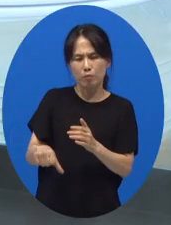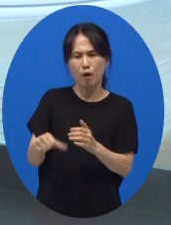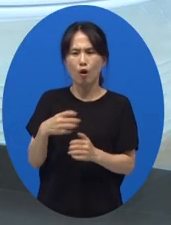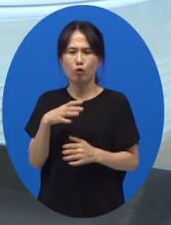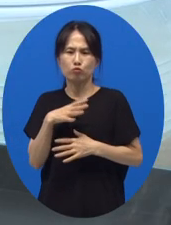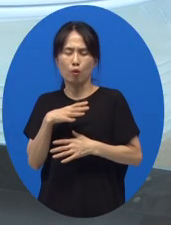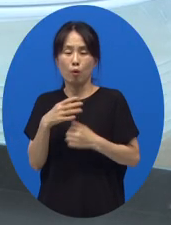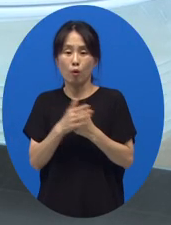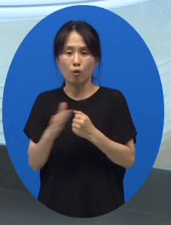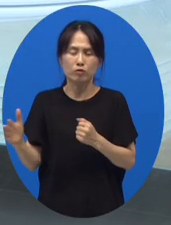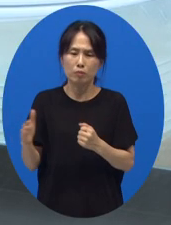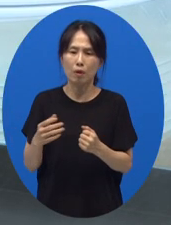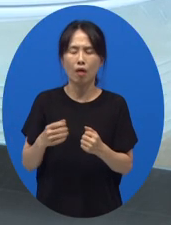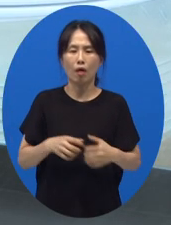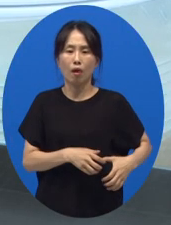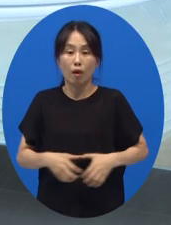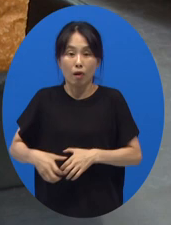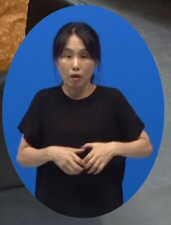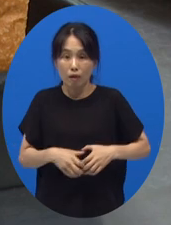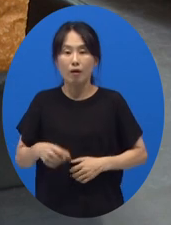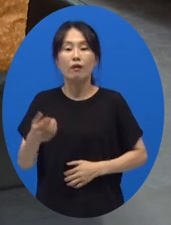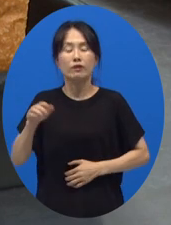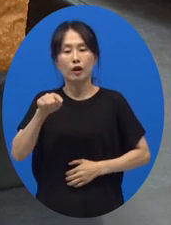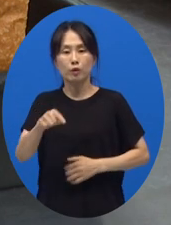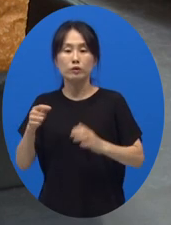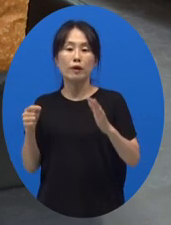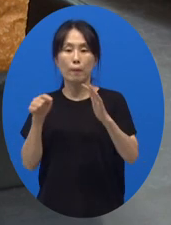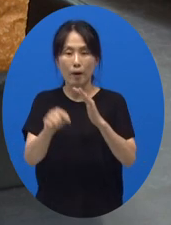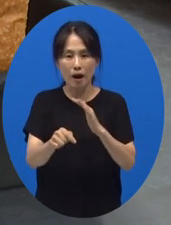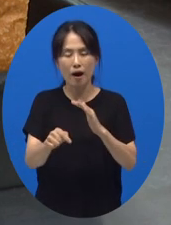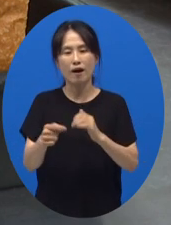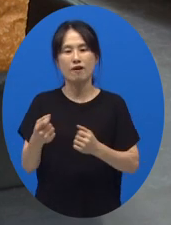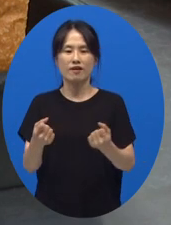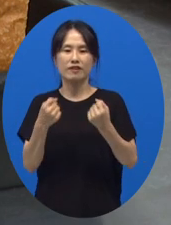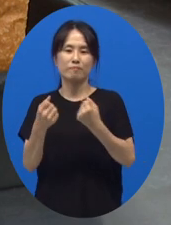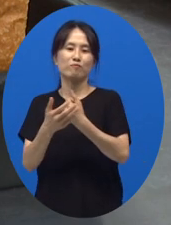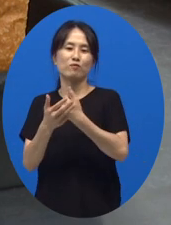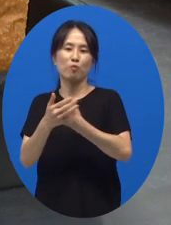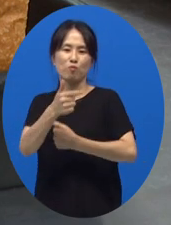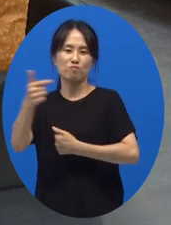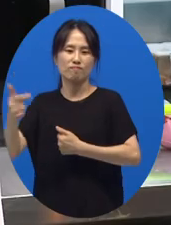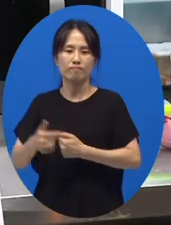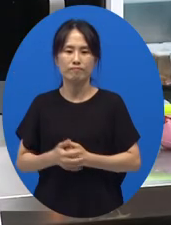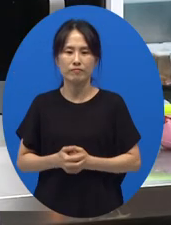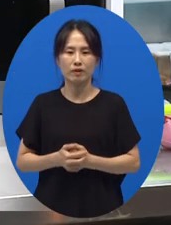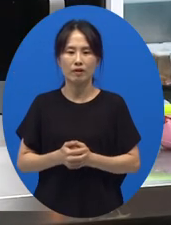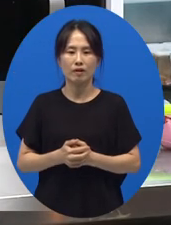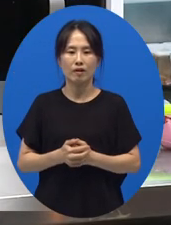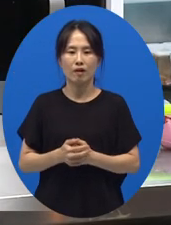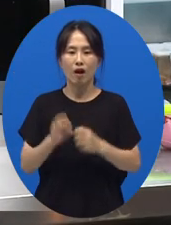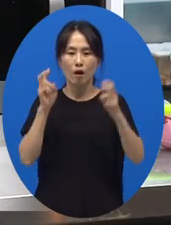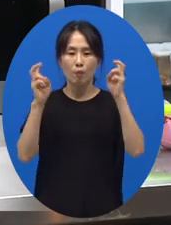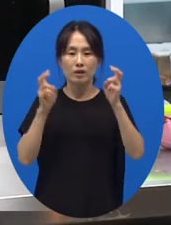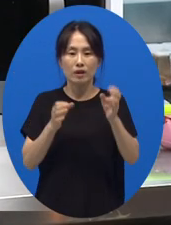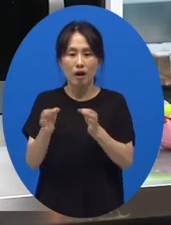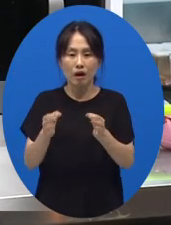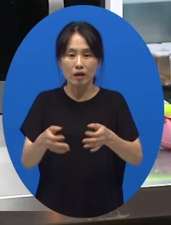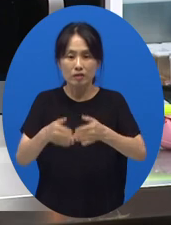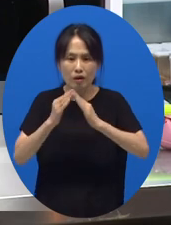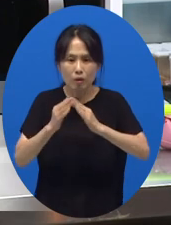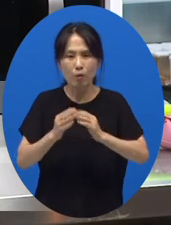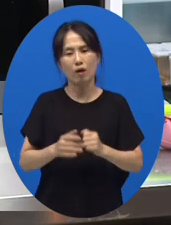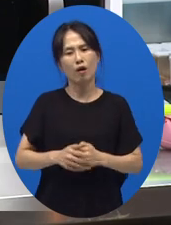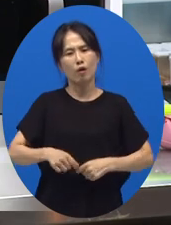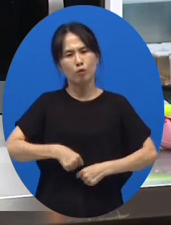두려움 탓에 막막했는데 청년푸드 창업허브가 큰 힘이 되고 있습니다. 창업이란 게 막 솔직히